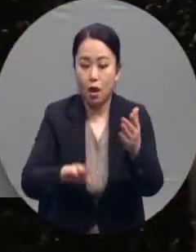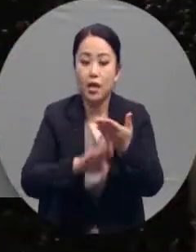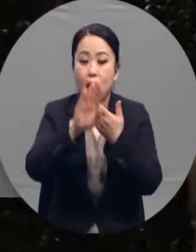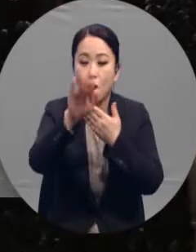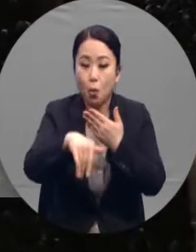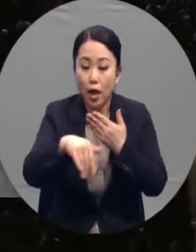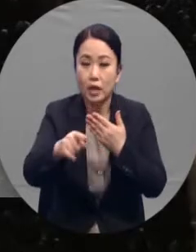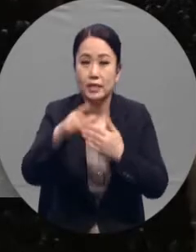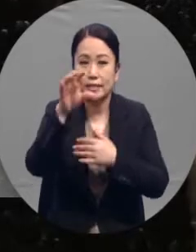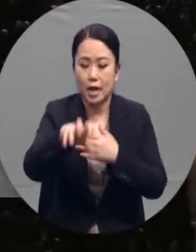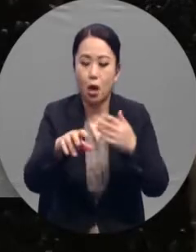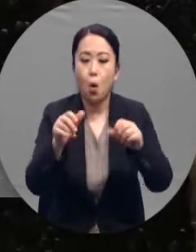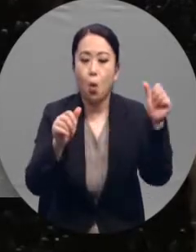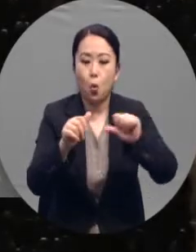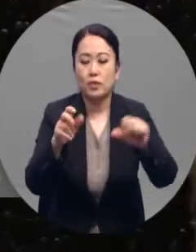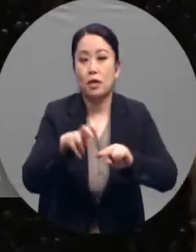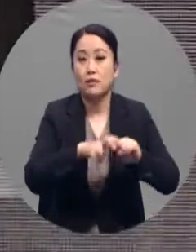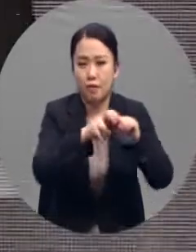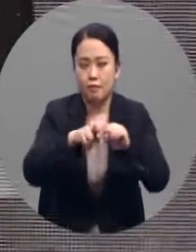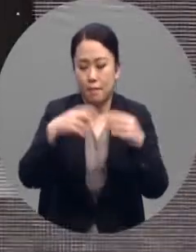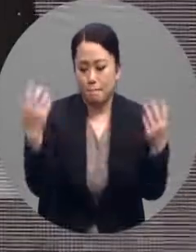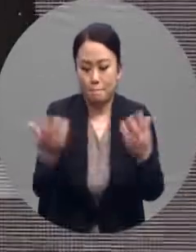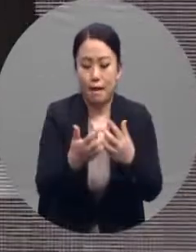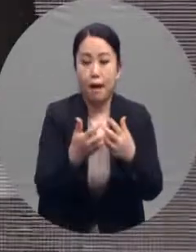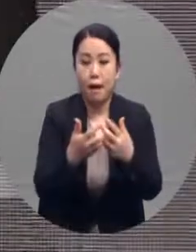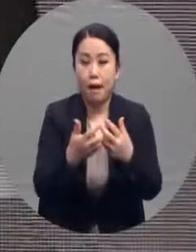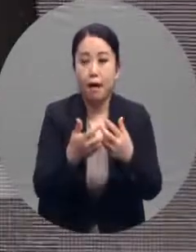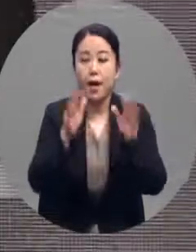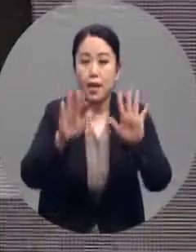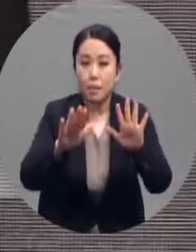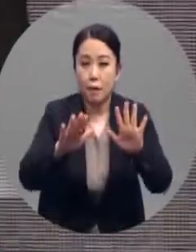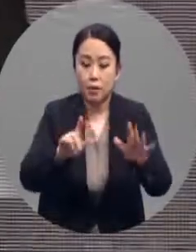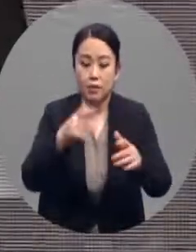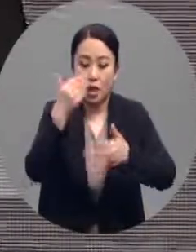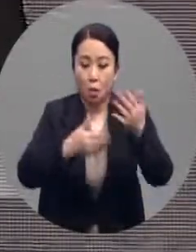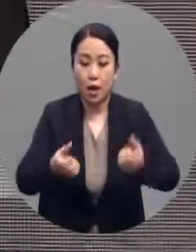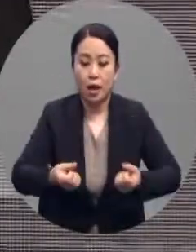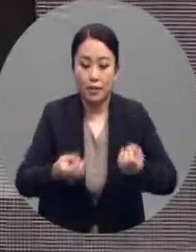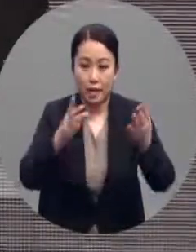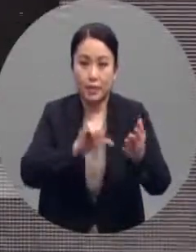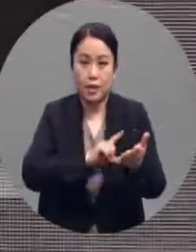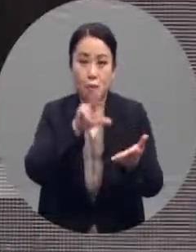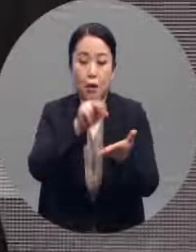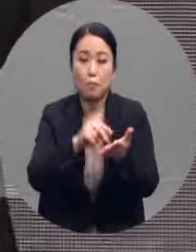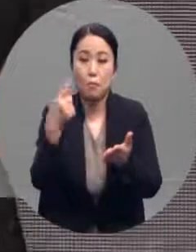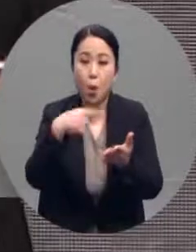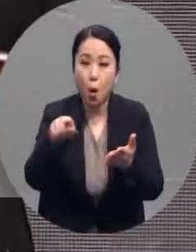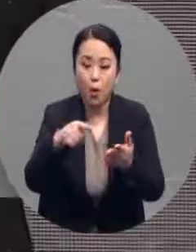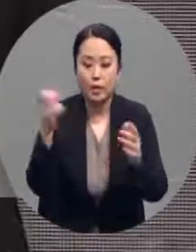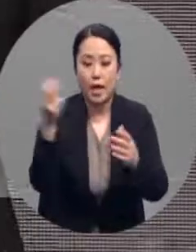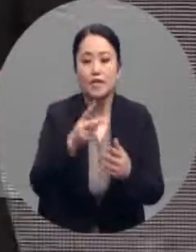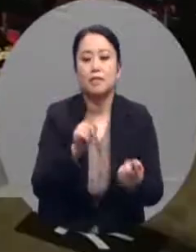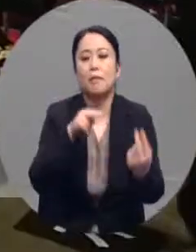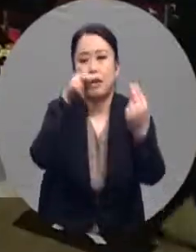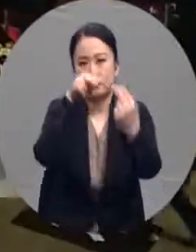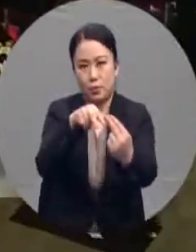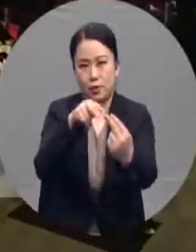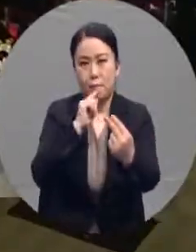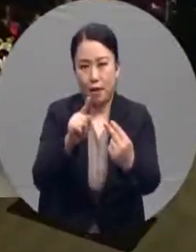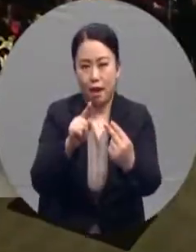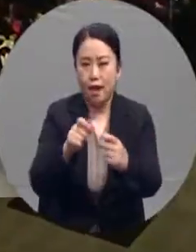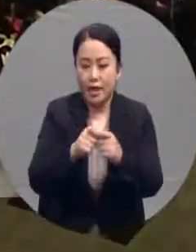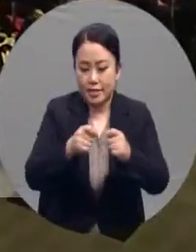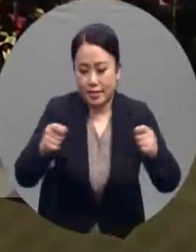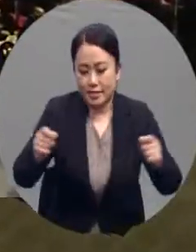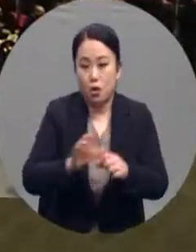5천석도 관객들로 가득 찼습니다. 이번 영화제 슬로건은 다시 마주보다입니다. 길었던 코로나19